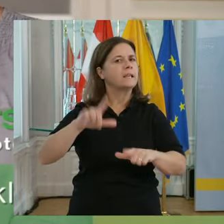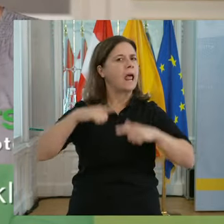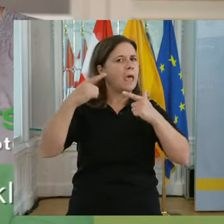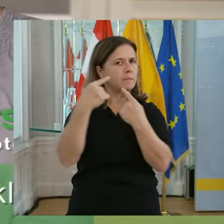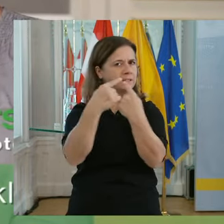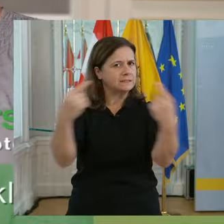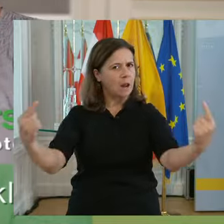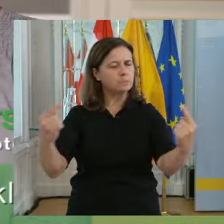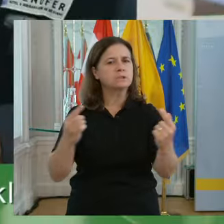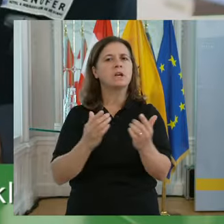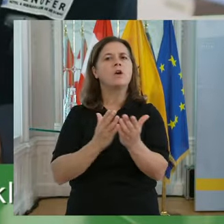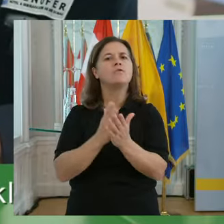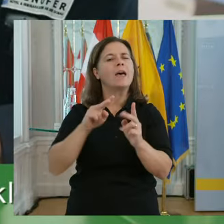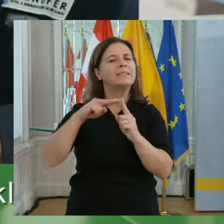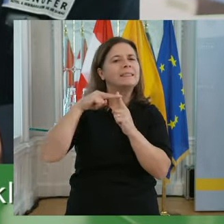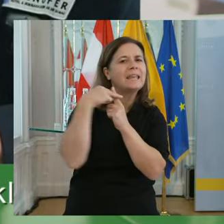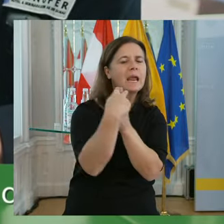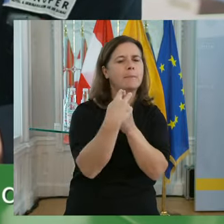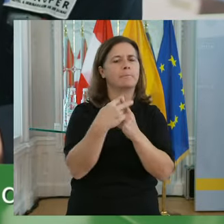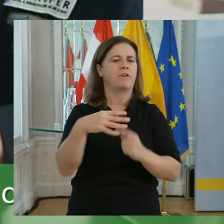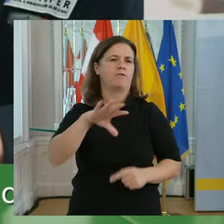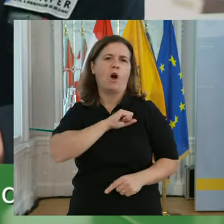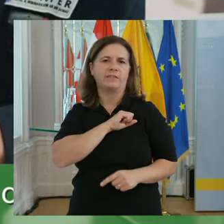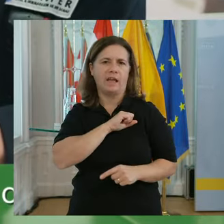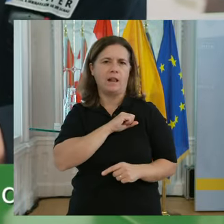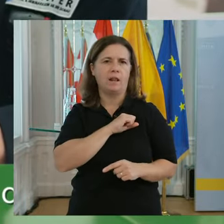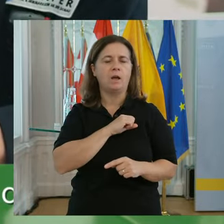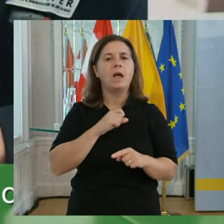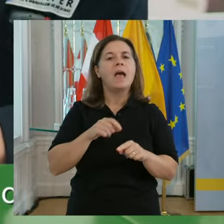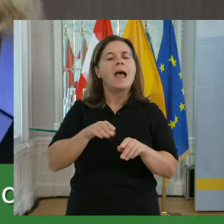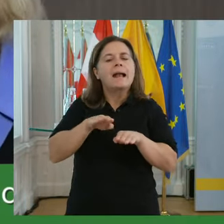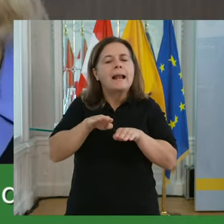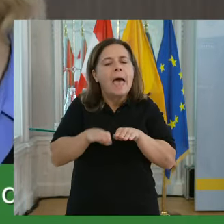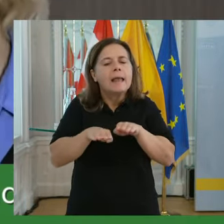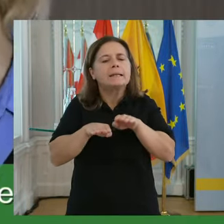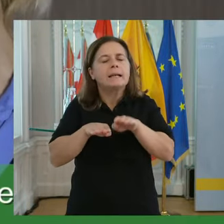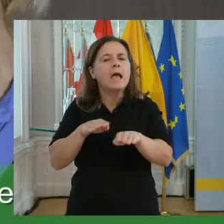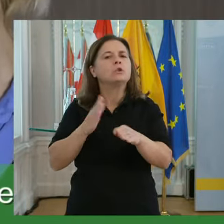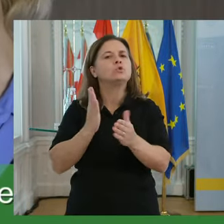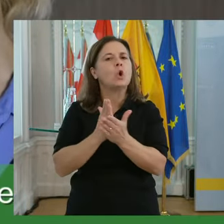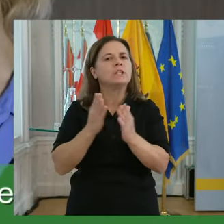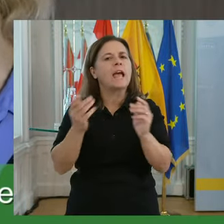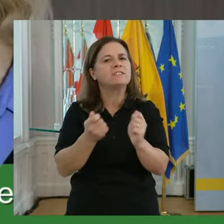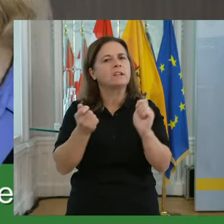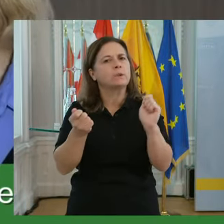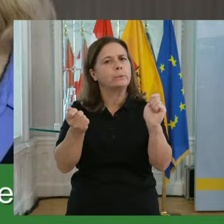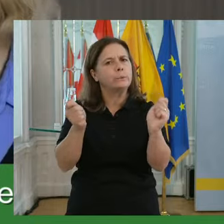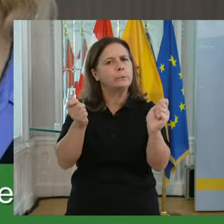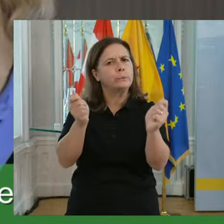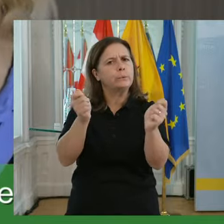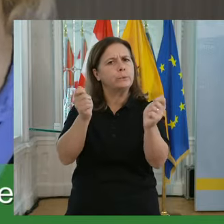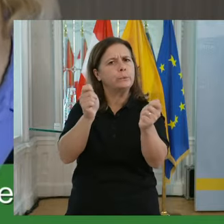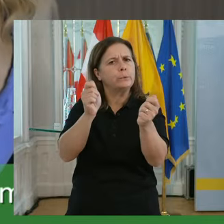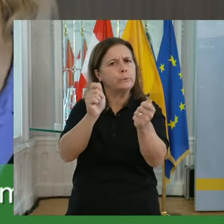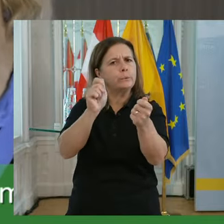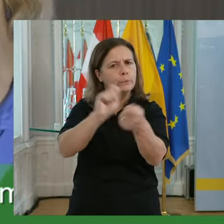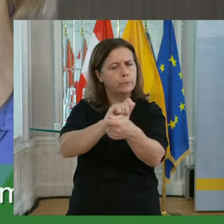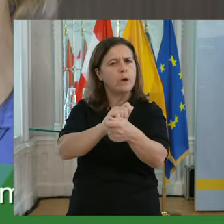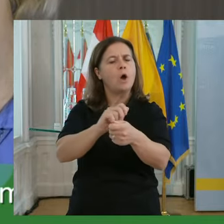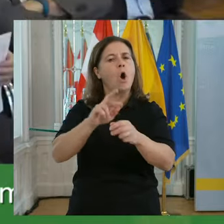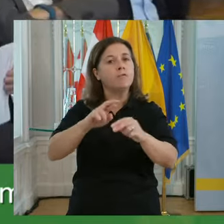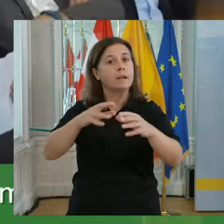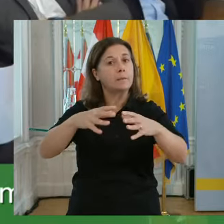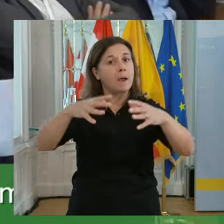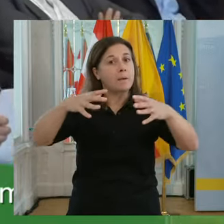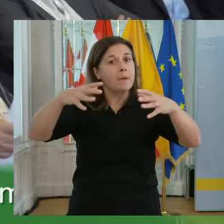dass es sich für das ganze Team wirklich lohnt. Wenn es auch nur kleine Schritte sind, bewegt etwas, verändert etwas und löst hoffentlich ein Schneeballsystem